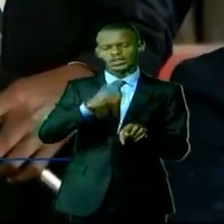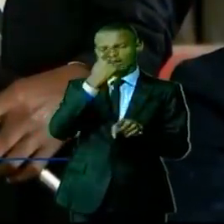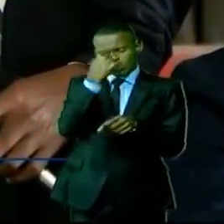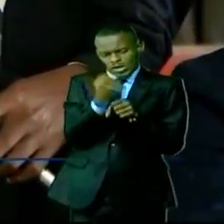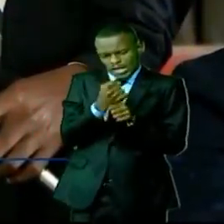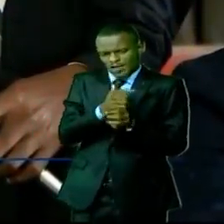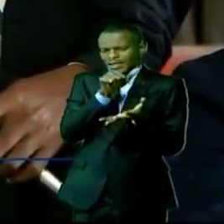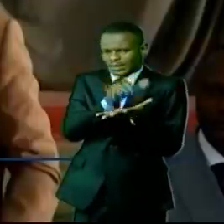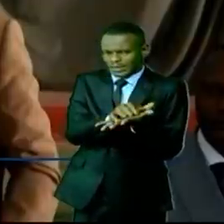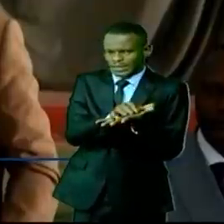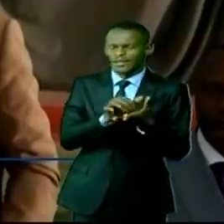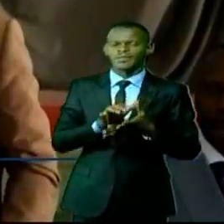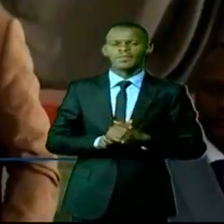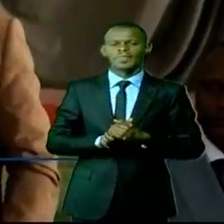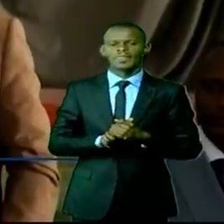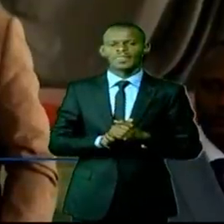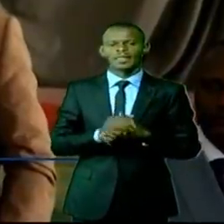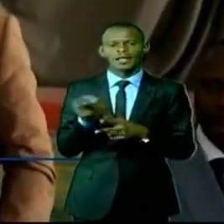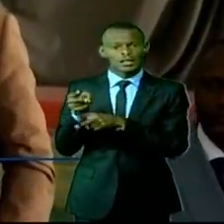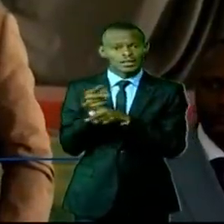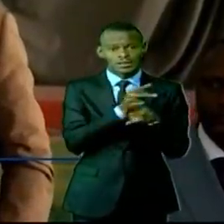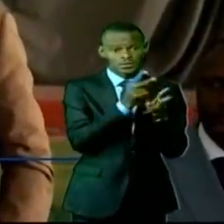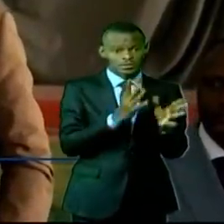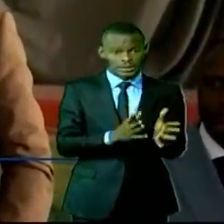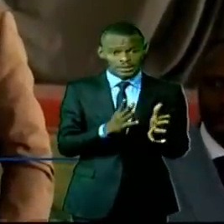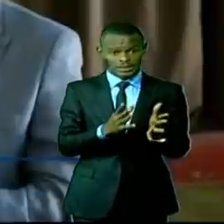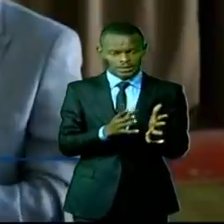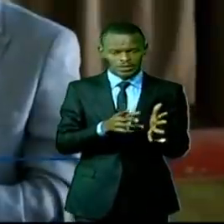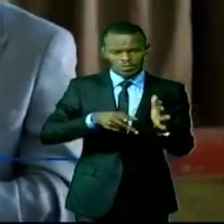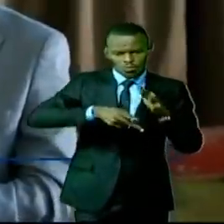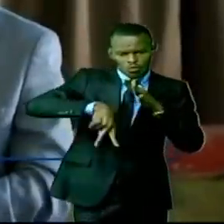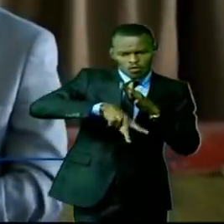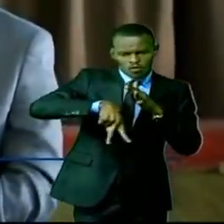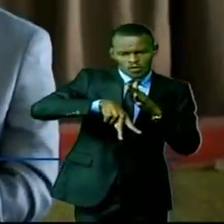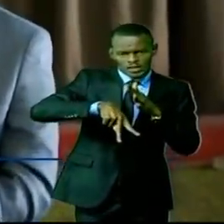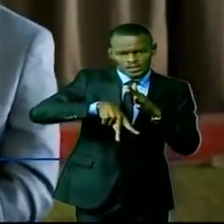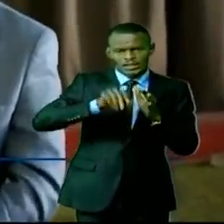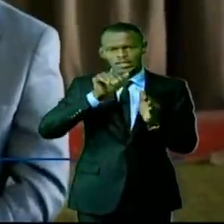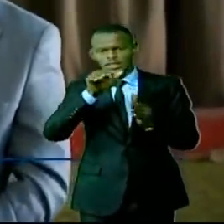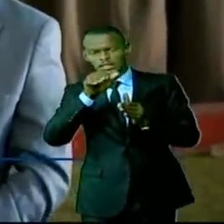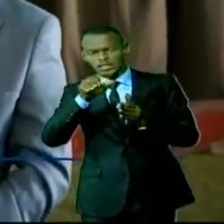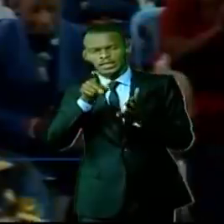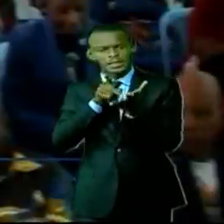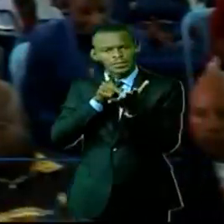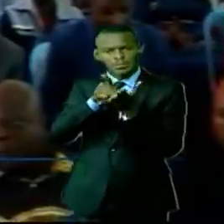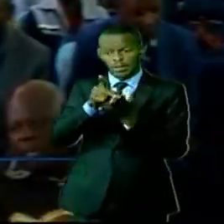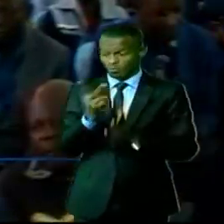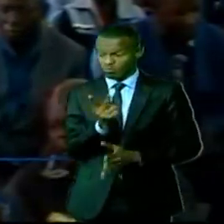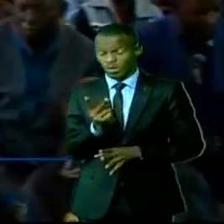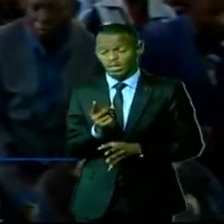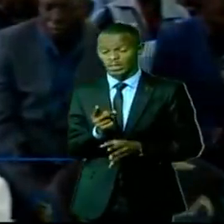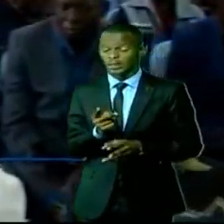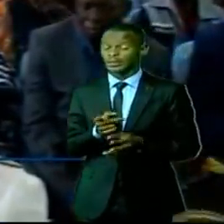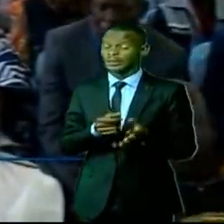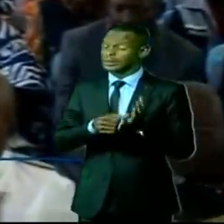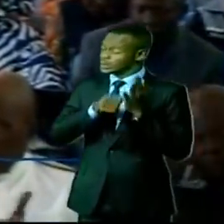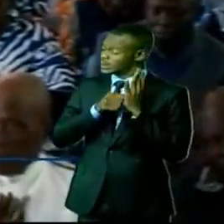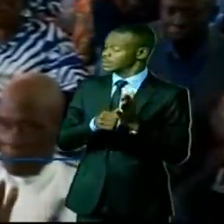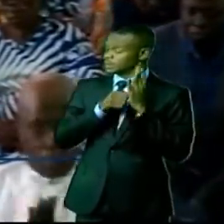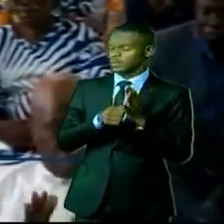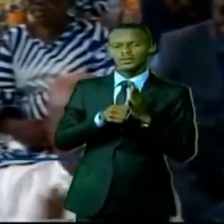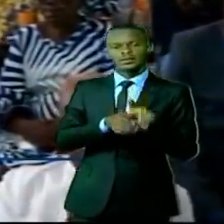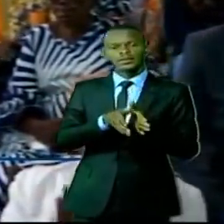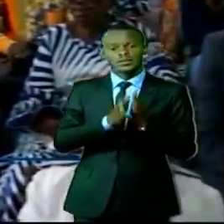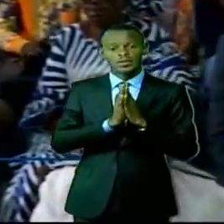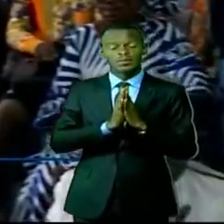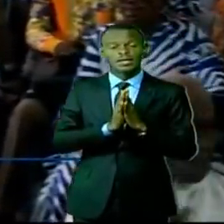principal provincial et le directeur provincial du service de paix des enseignants ont pour leur part insisté sur le fait que l'inspection et le